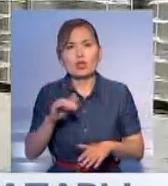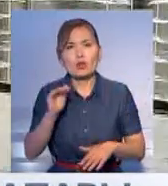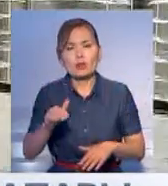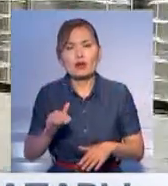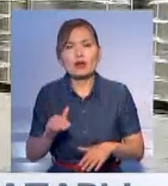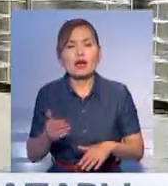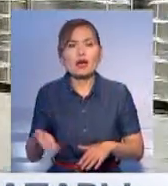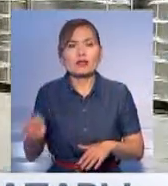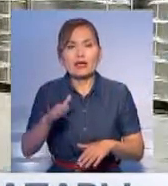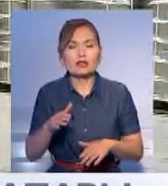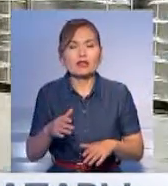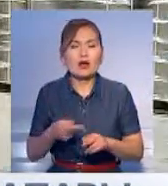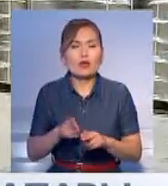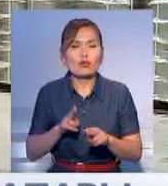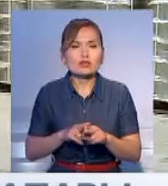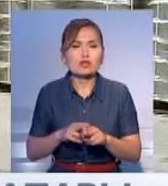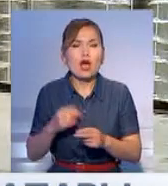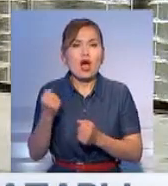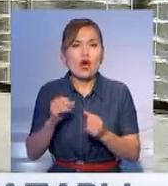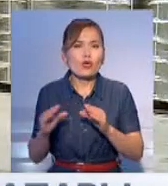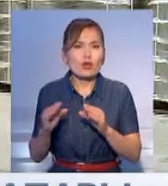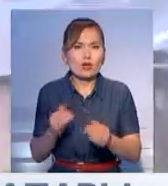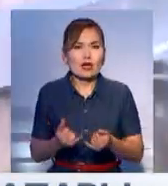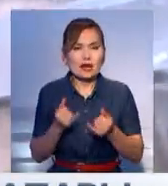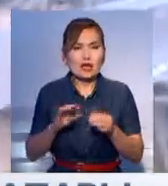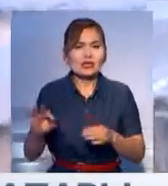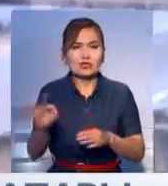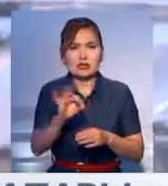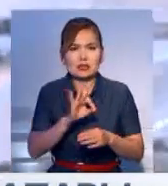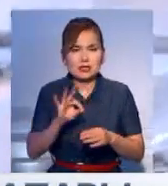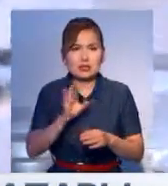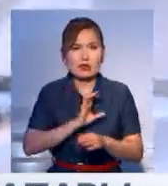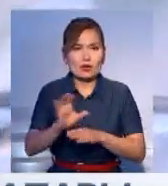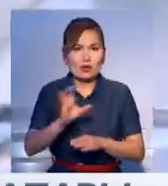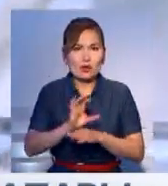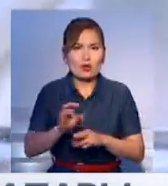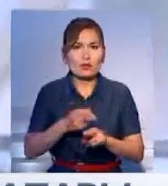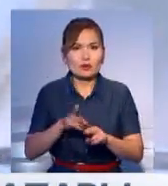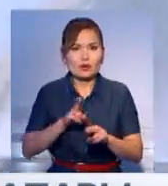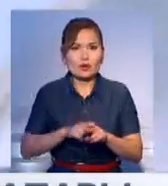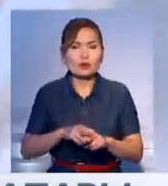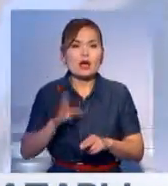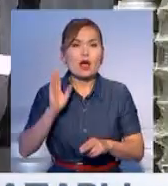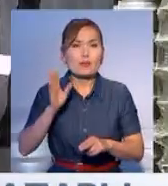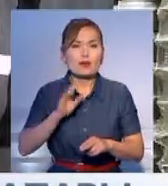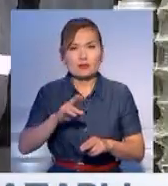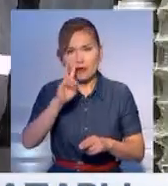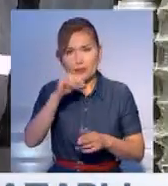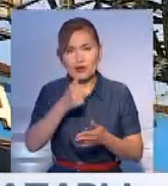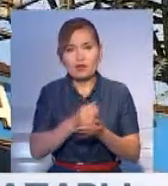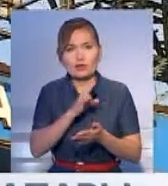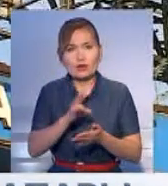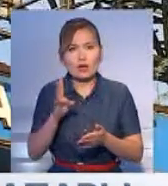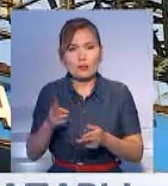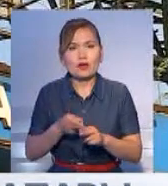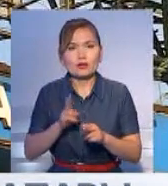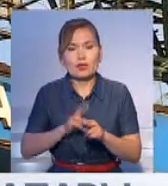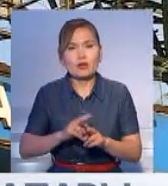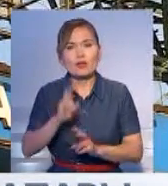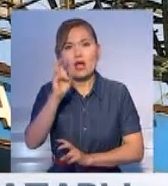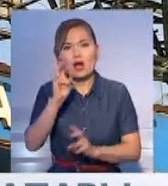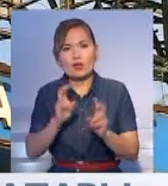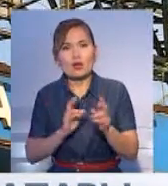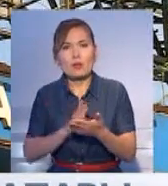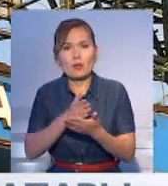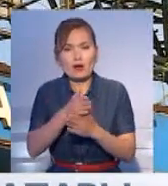көлік дискісі шығарылды. Ал жыл соңына дейін бұл көрсеткіш 13 есеге арта түспек. Бұдан бөлек президент Қазэнерго кабель мекемесіне